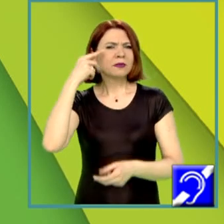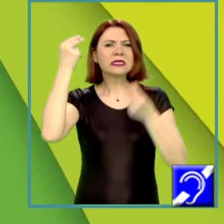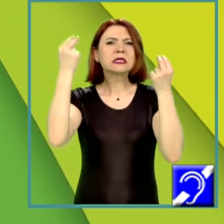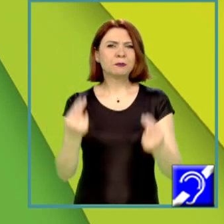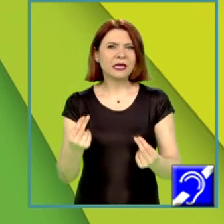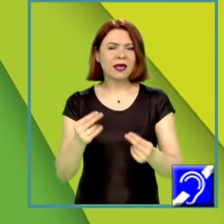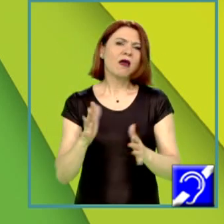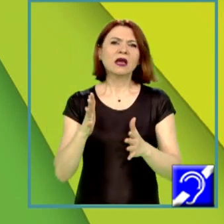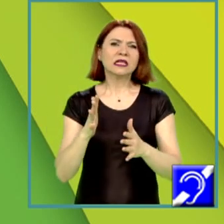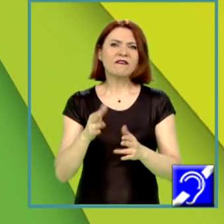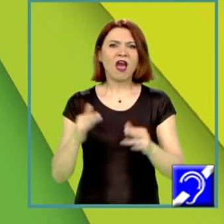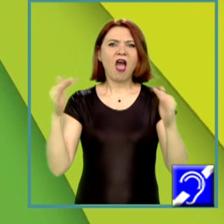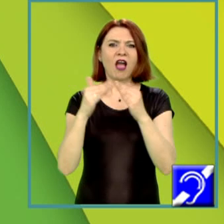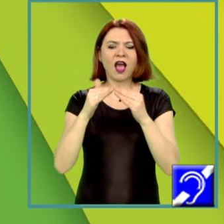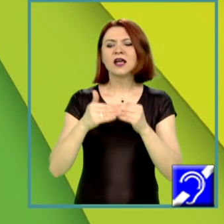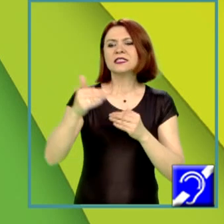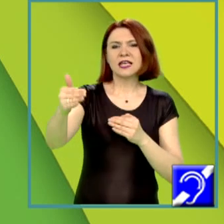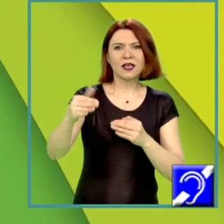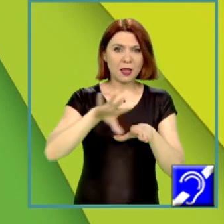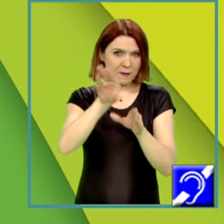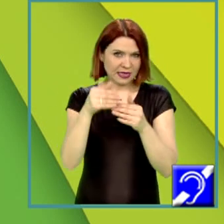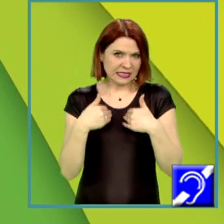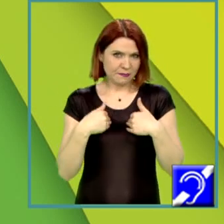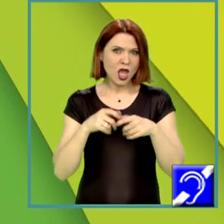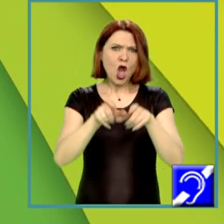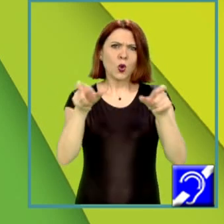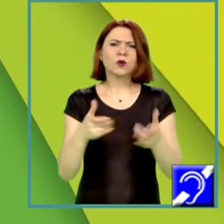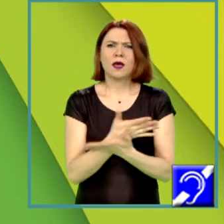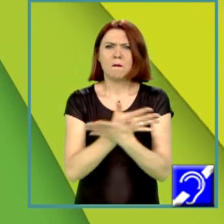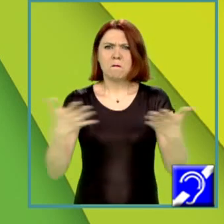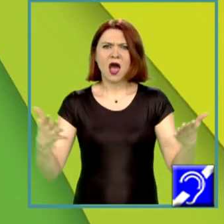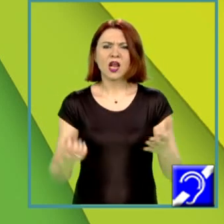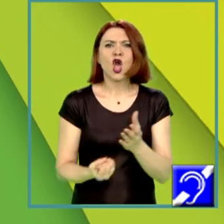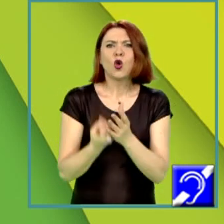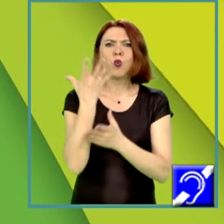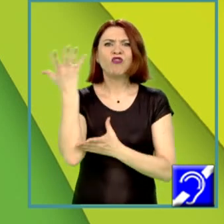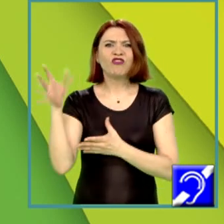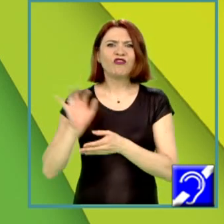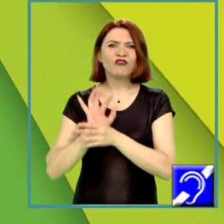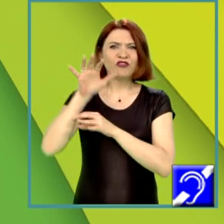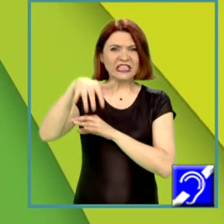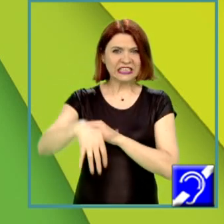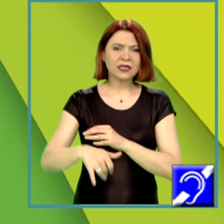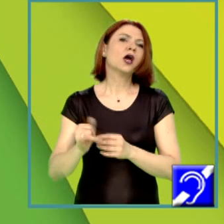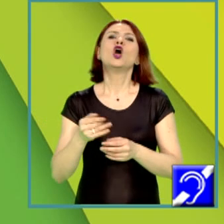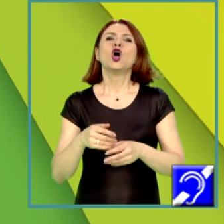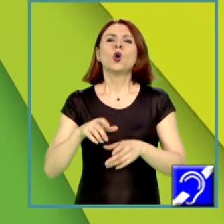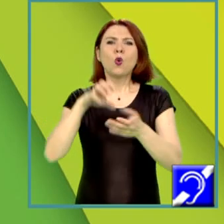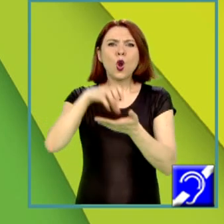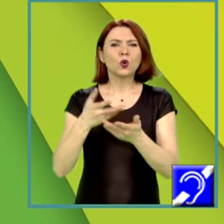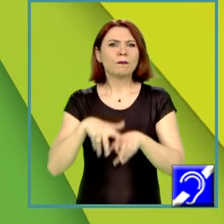la numai cîteva case de aceea părinților curtea in urma cu Fântâna Mare la mijloc cu grajduri